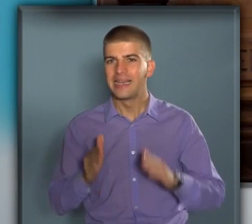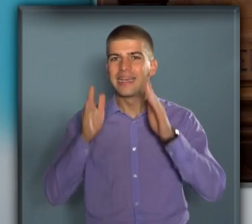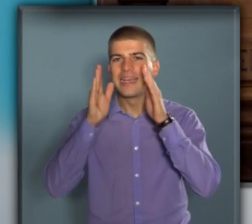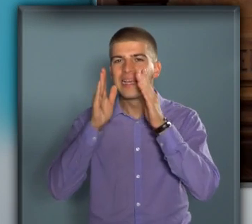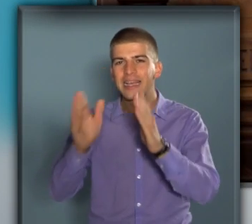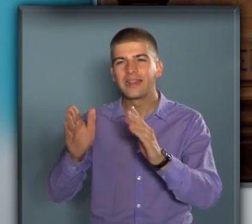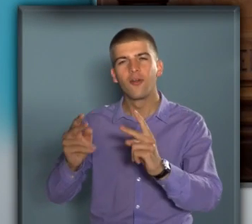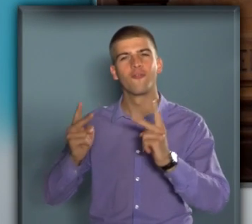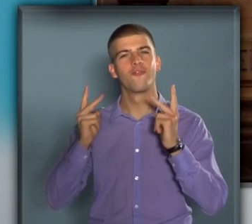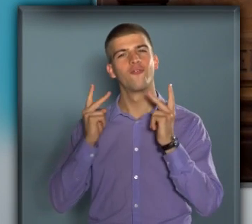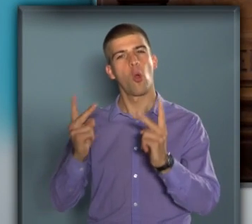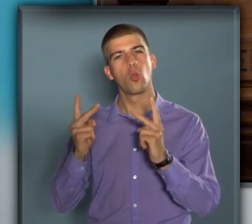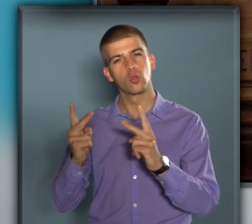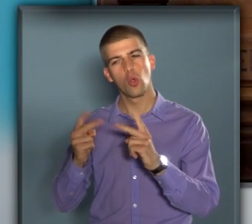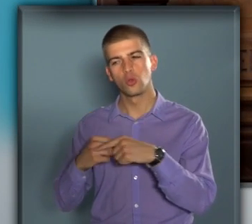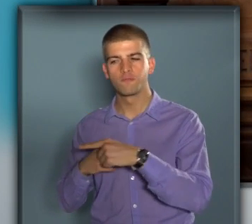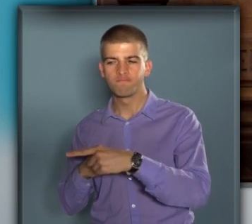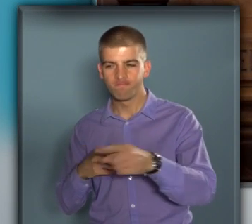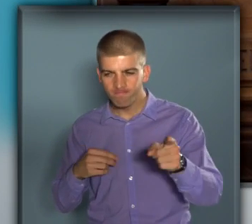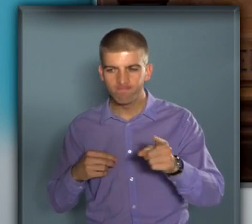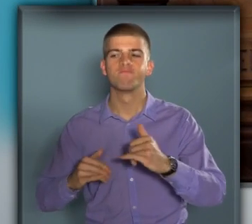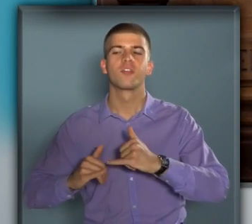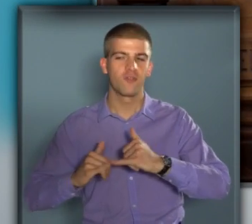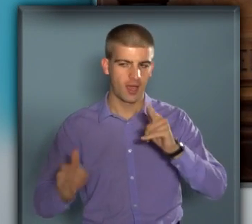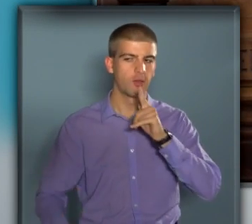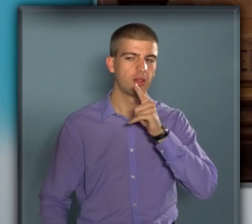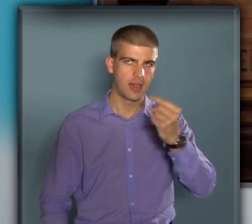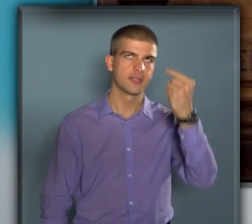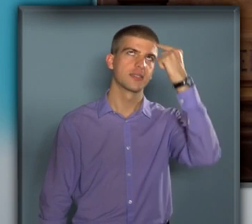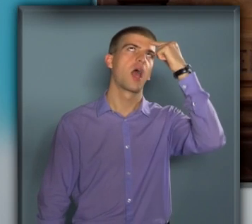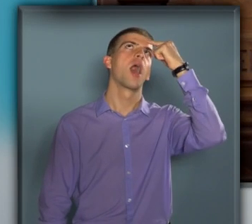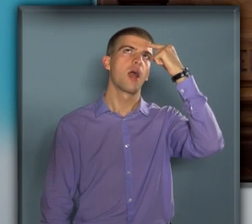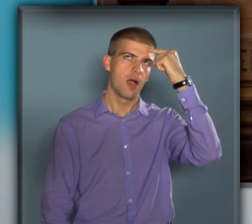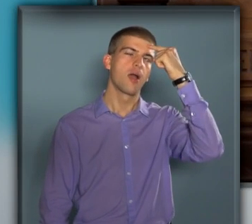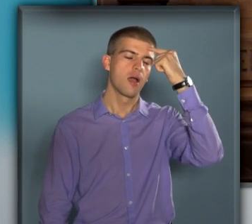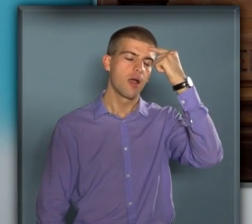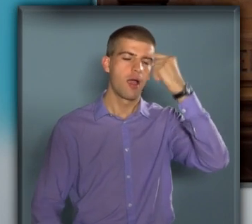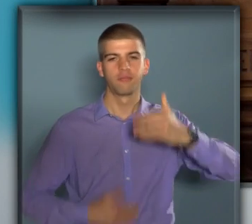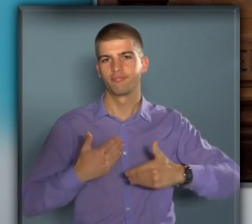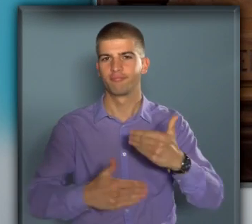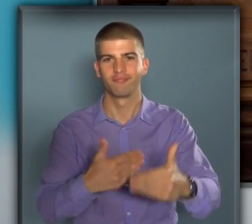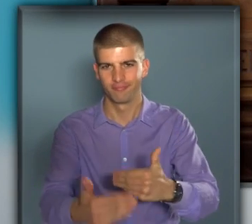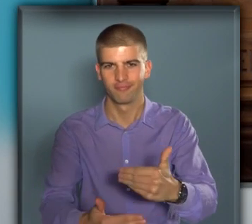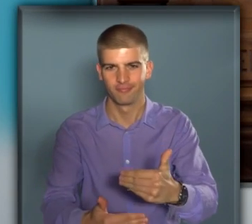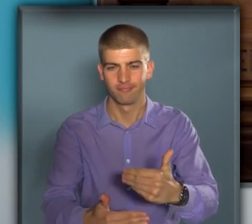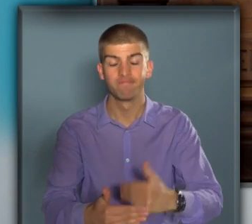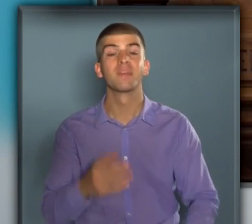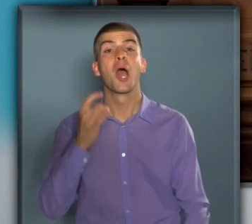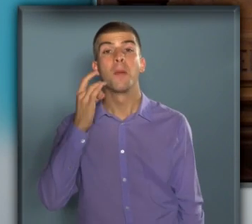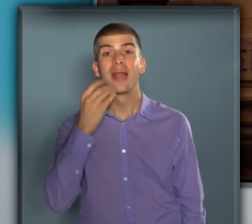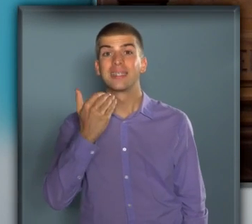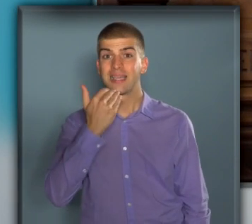kitörési pontot jelenthet, amely elindíthatja Kőbányát a fejlődés útján. Azon túl, hogy Berecki